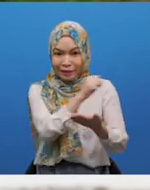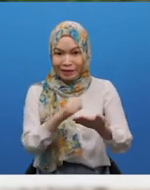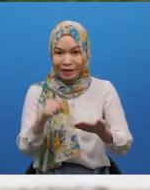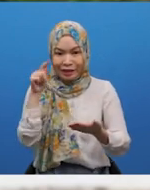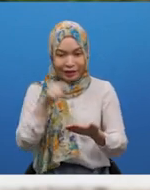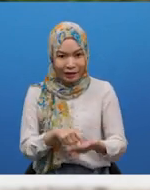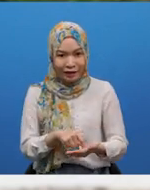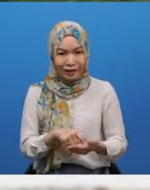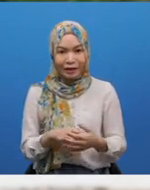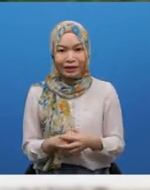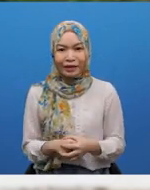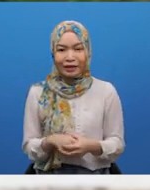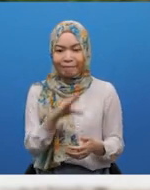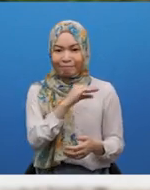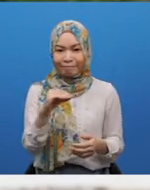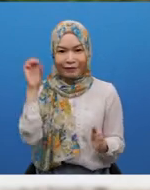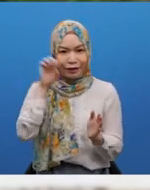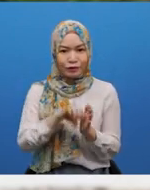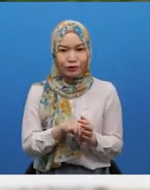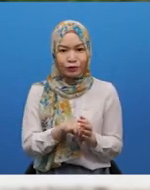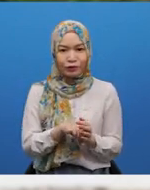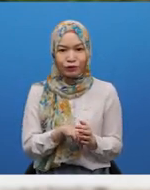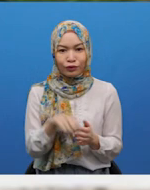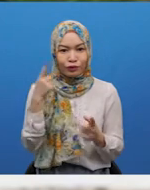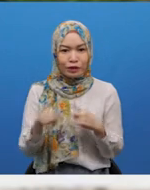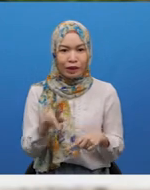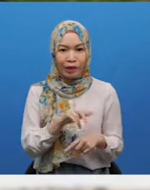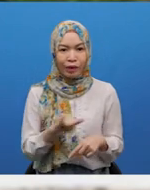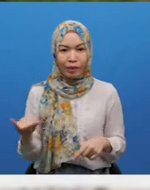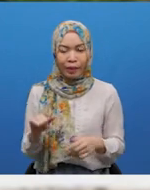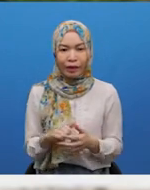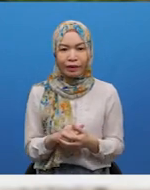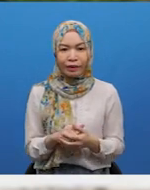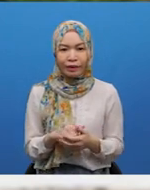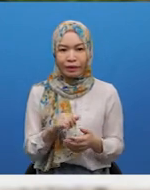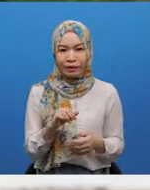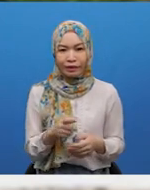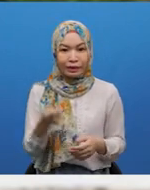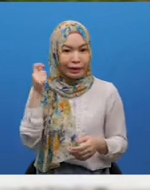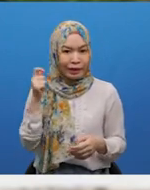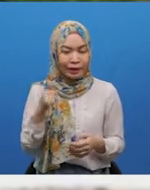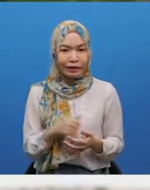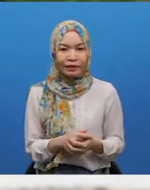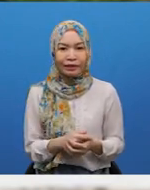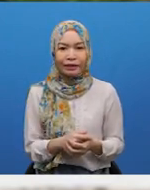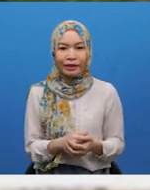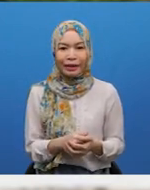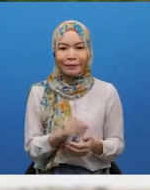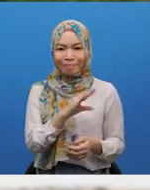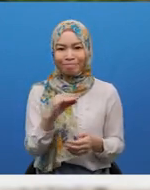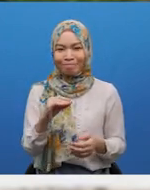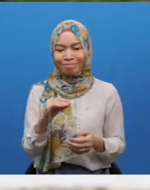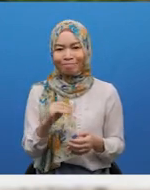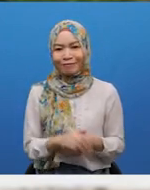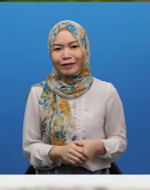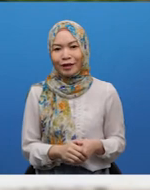Bidasari serta contoh jawapan bagi soalan pemahaman itu tadi, maka berakhirlah sudah sesi